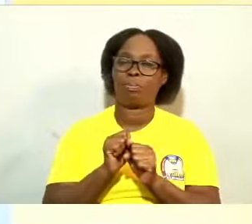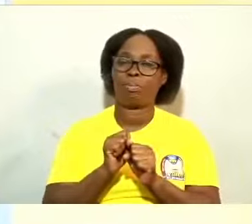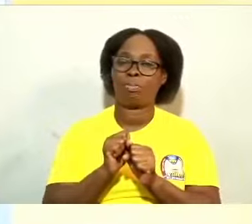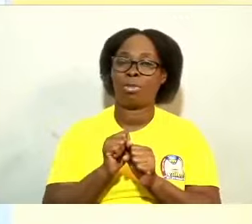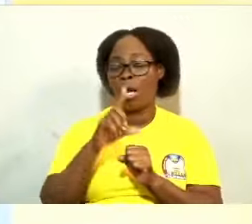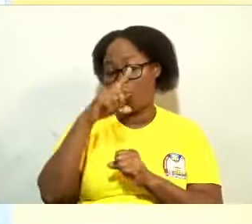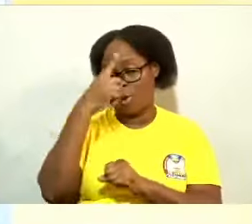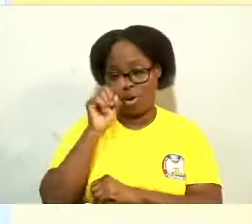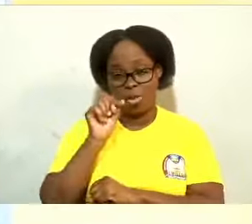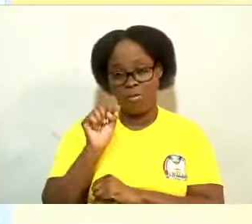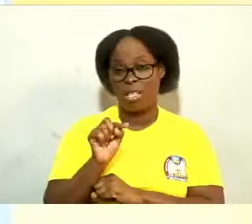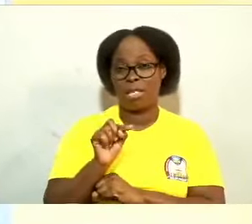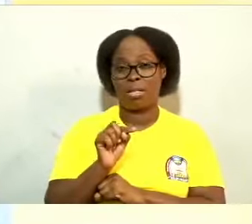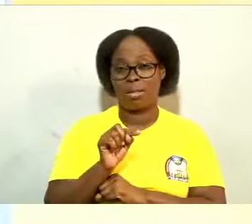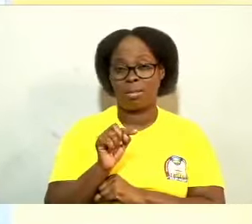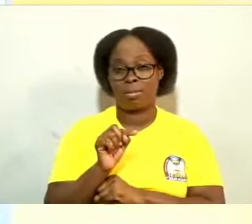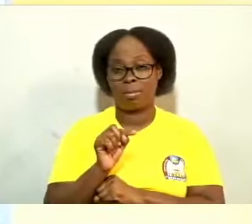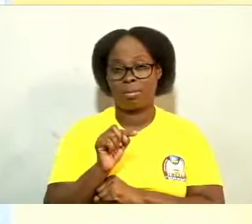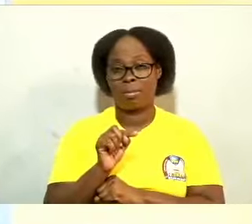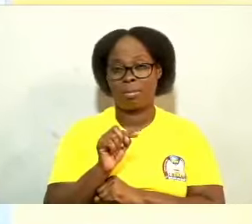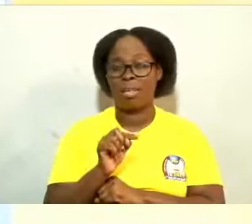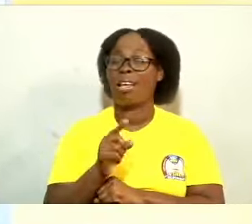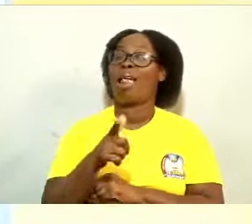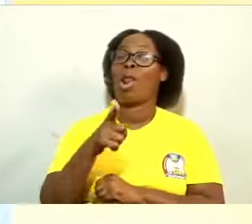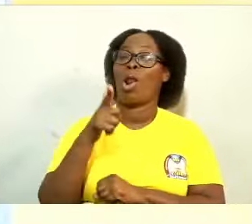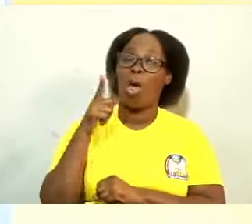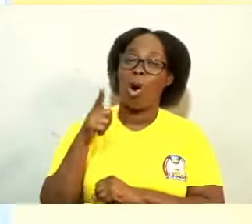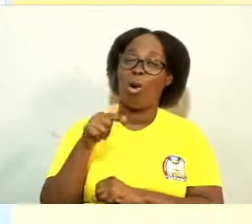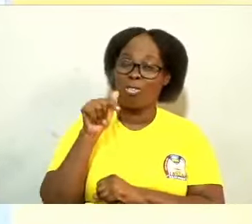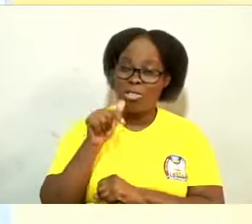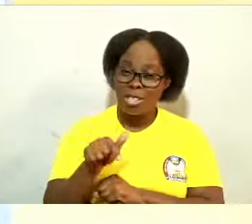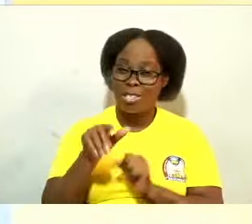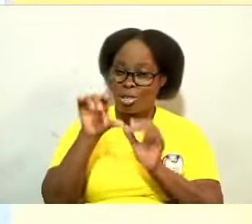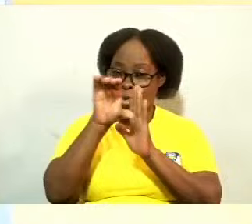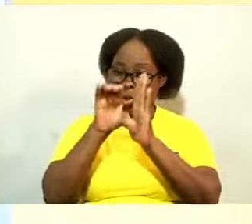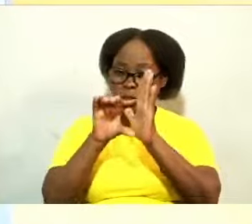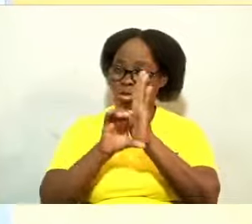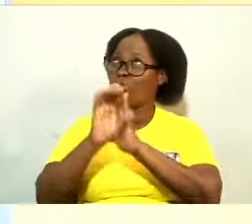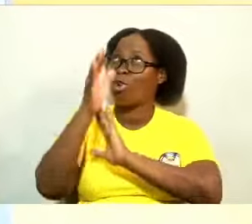Kwa sababu hiyo, katiba hii ya Mungu